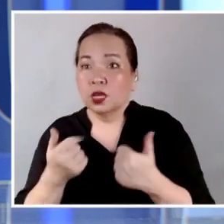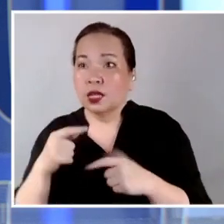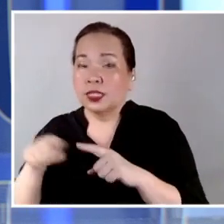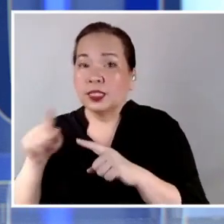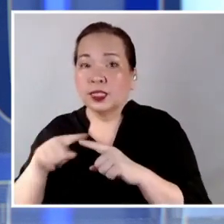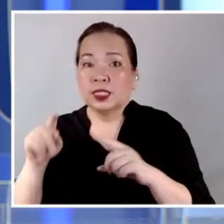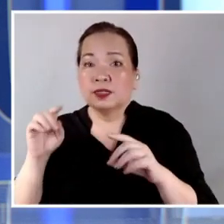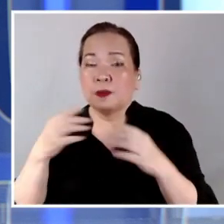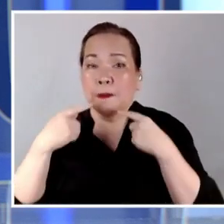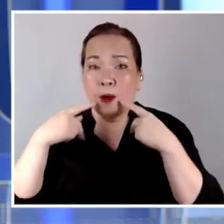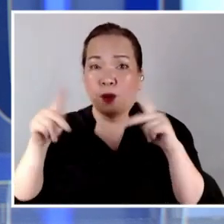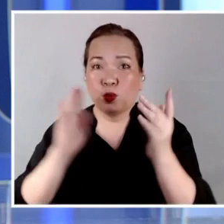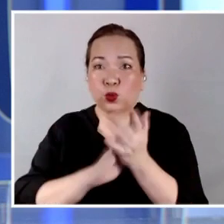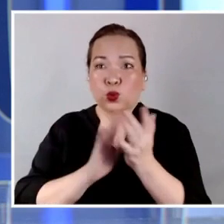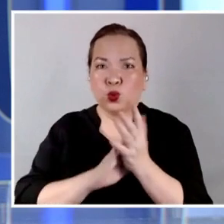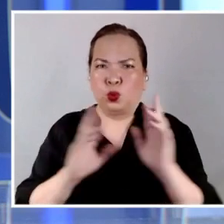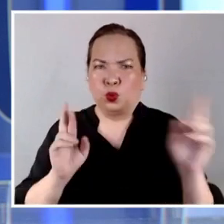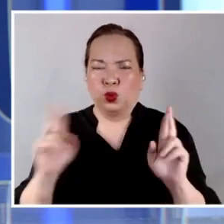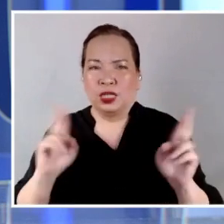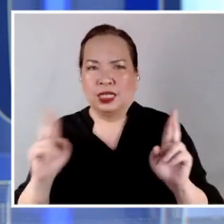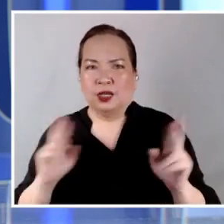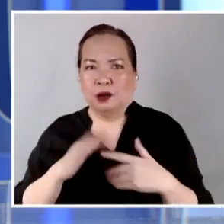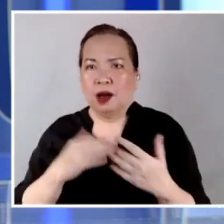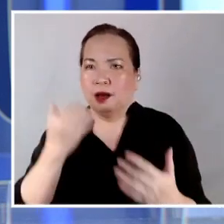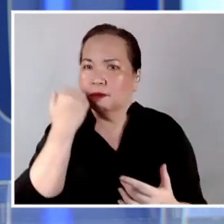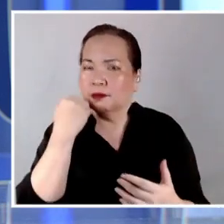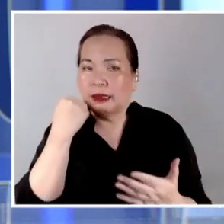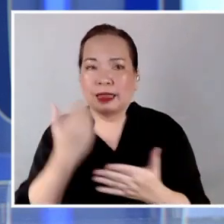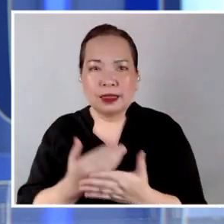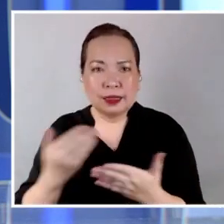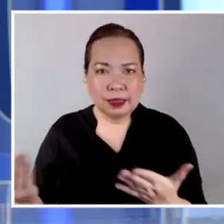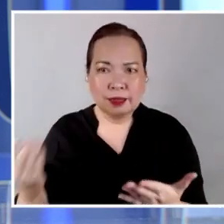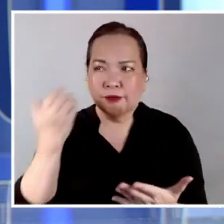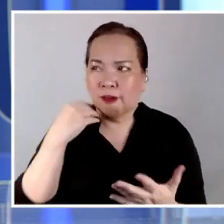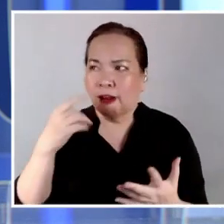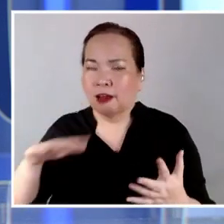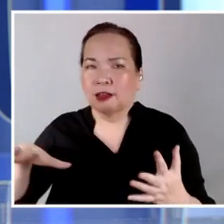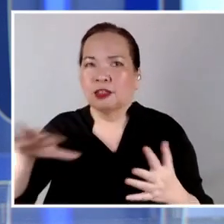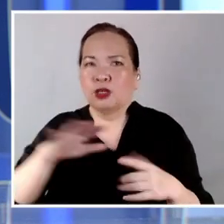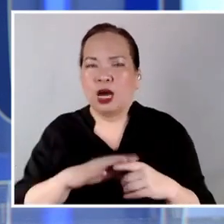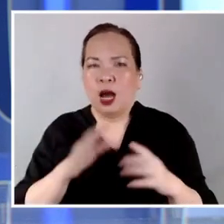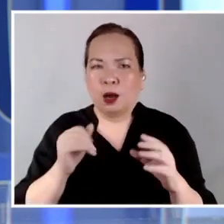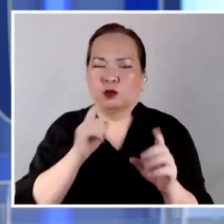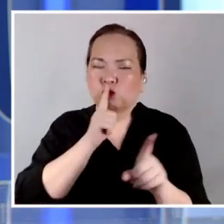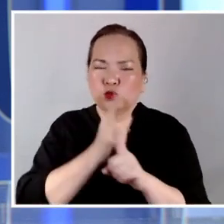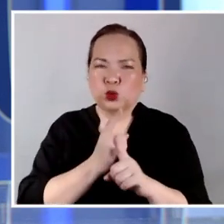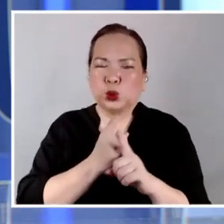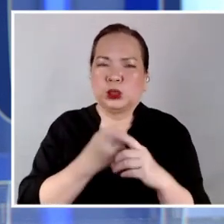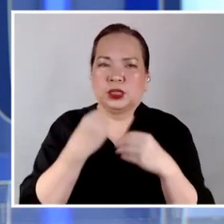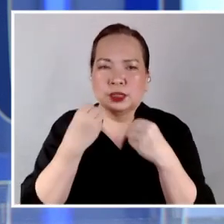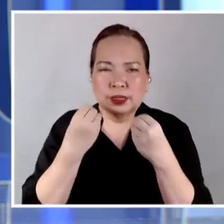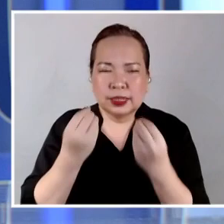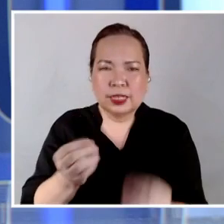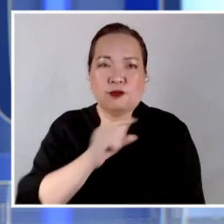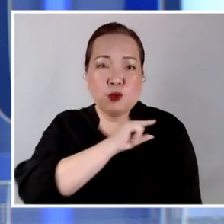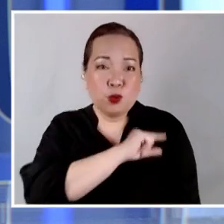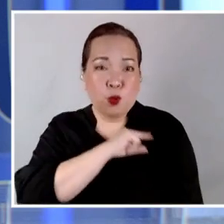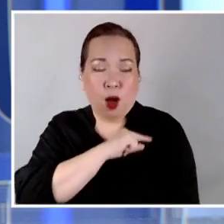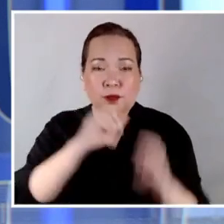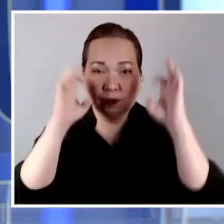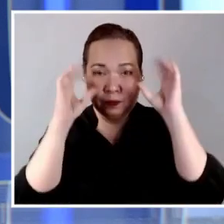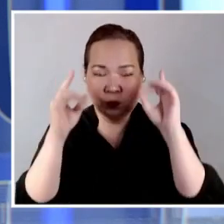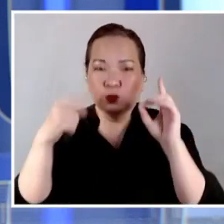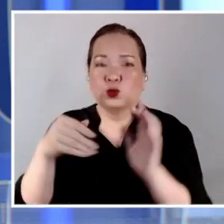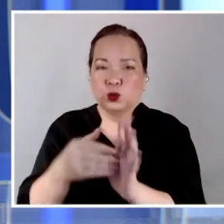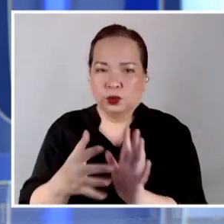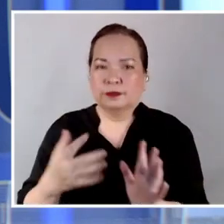schools dahil naman sa kakulangan ng pasilidad at gamit para mas mapabuti ang pag-aaral ng mga estudyante. Kasama po ito sa misyon